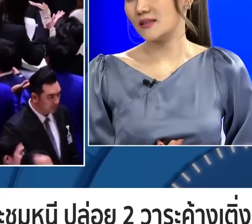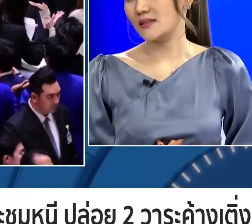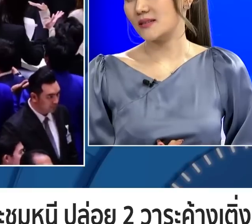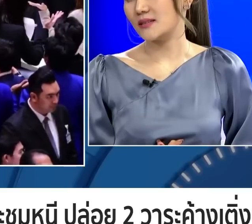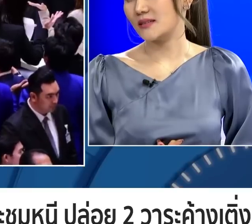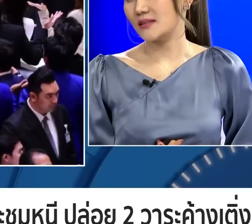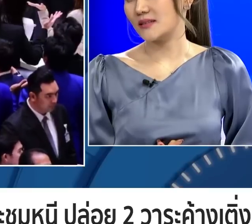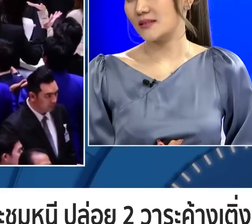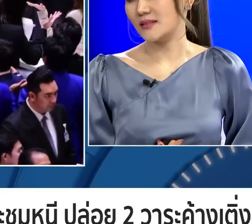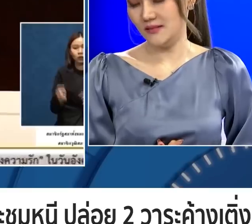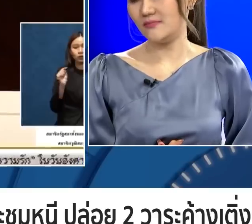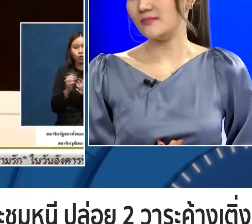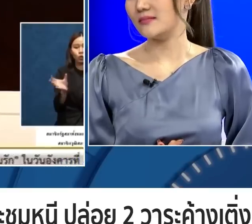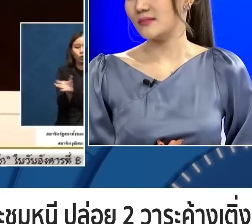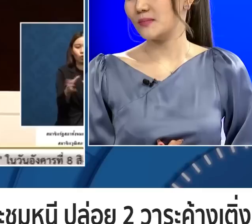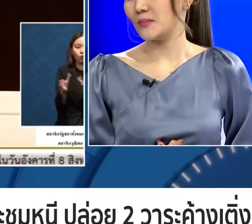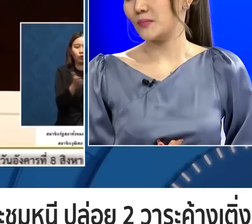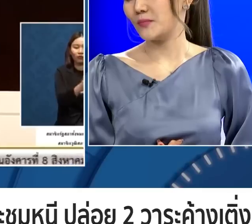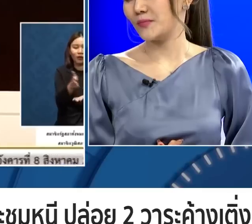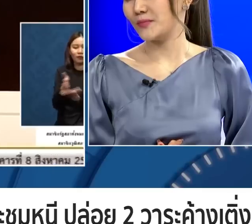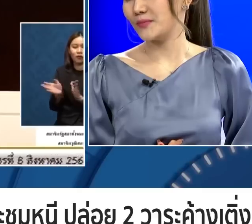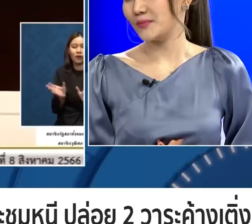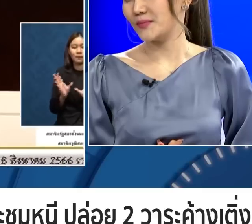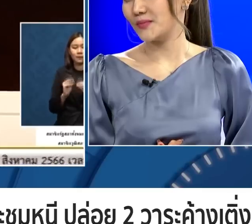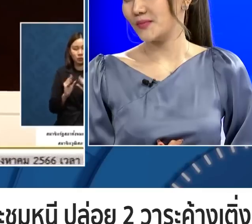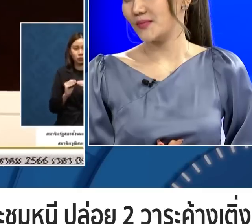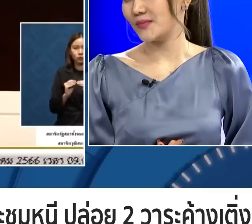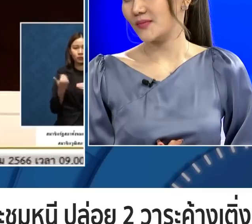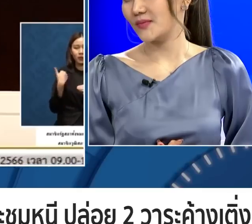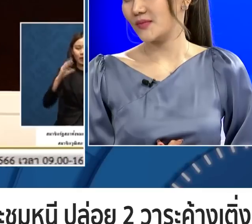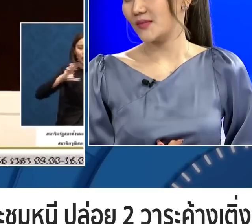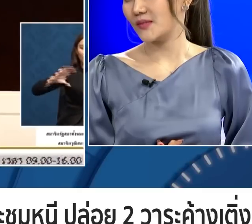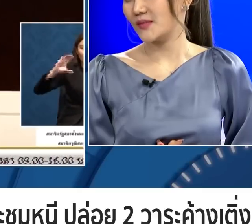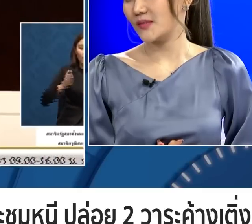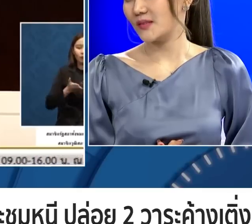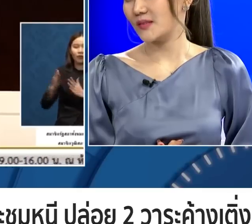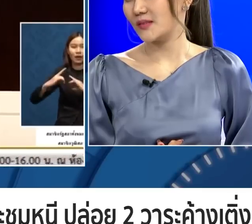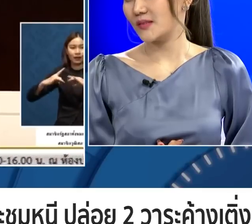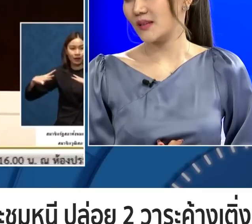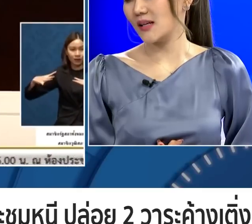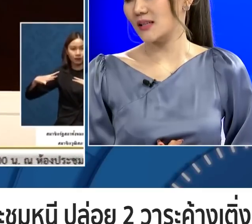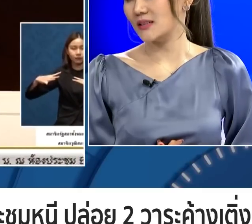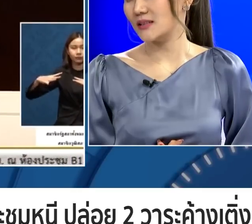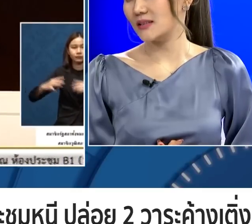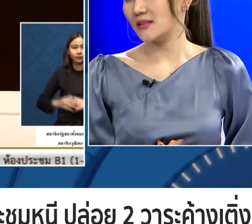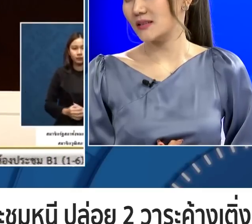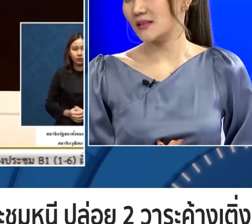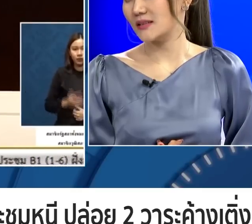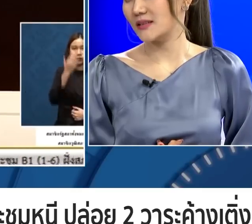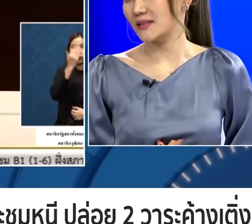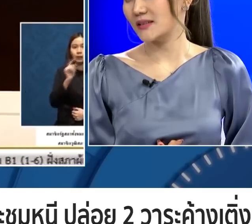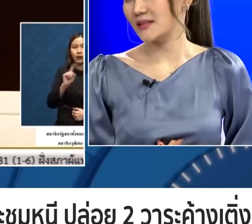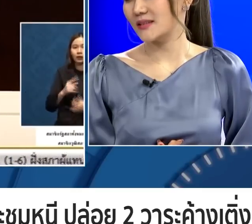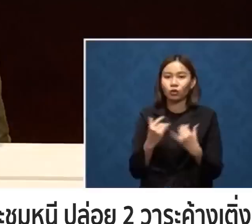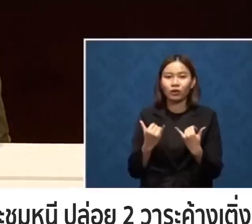มันพลาดได้อาจารย์วันนอก็เหมือนกันซึ่งอาจารย์วันนอ ไม่ใช่ความผิดของอาจารย์วันนอนนะเพราะว่าอาจารย์วันนอนประกา